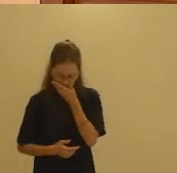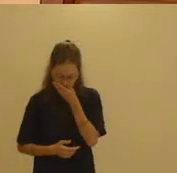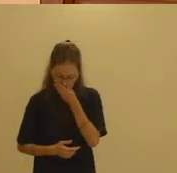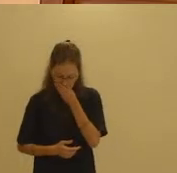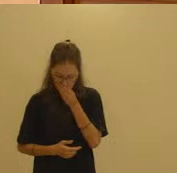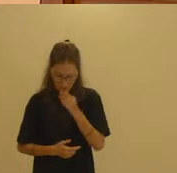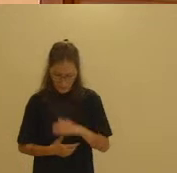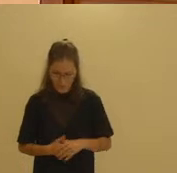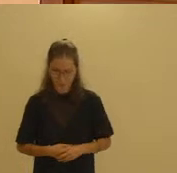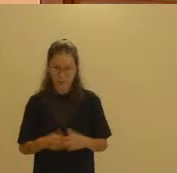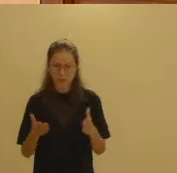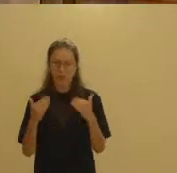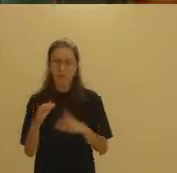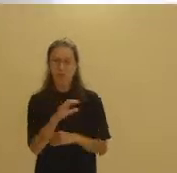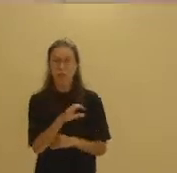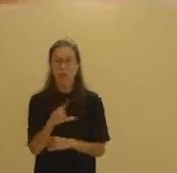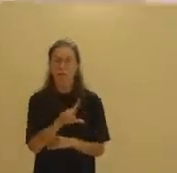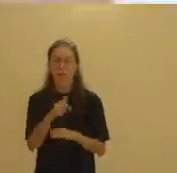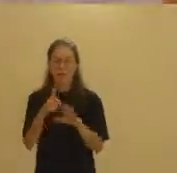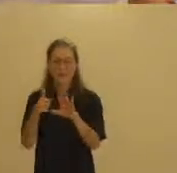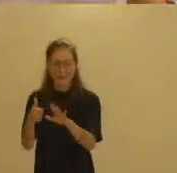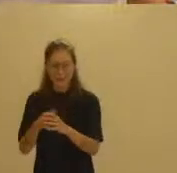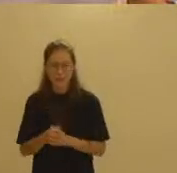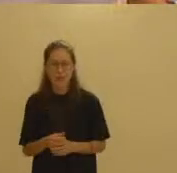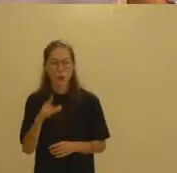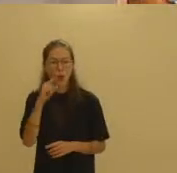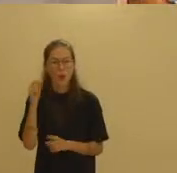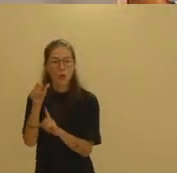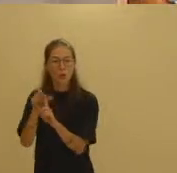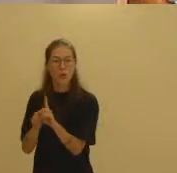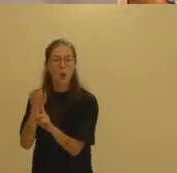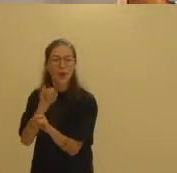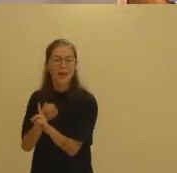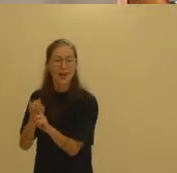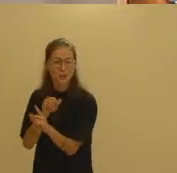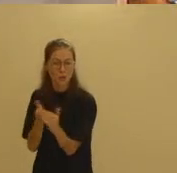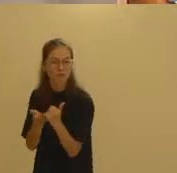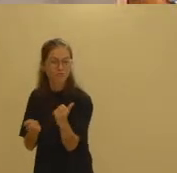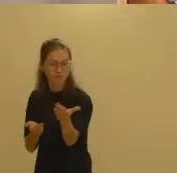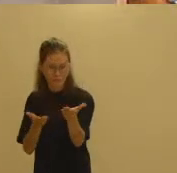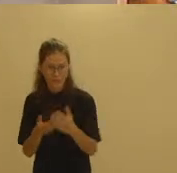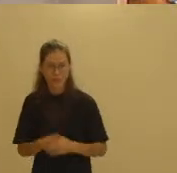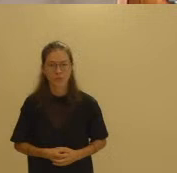La question numéro 126 est portée par M. Richard Irasusta, à qui je passe la parole.